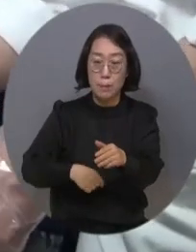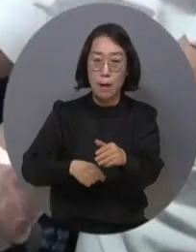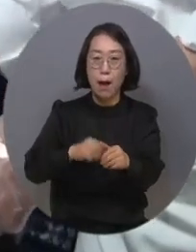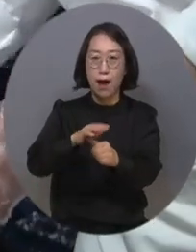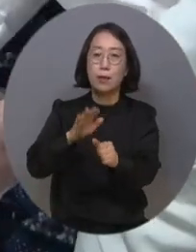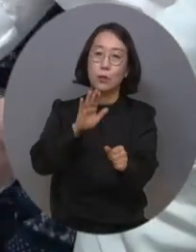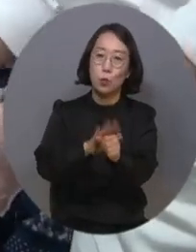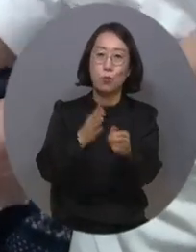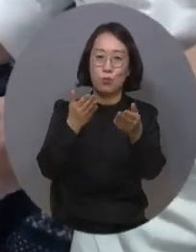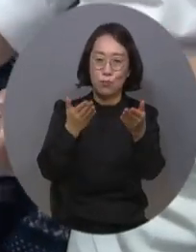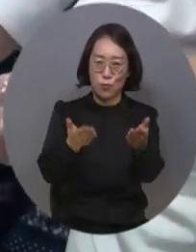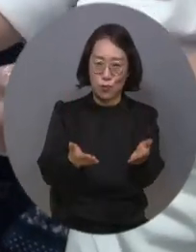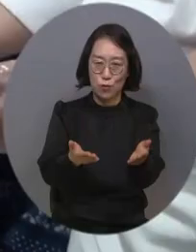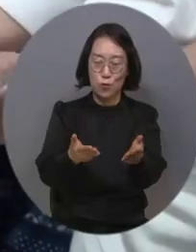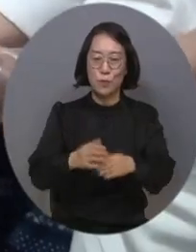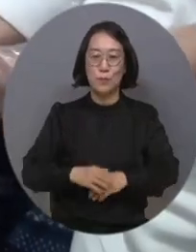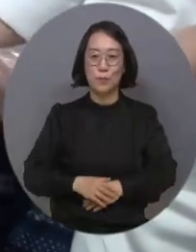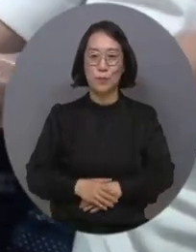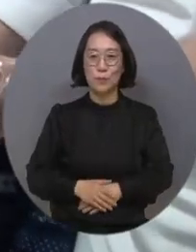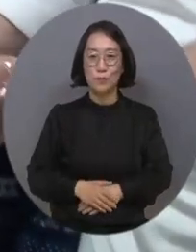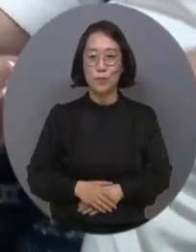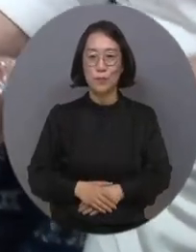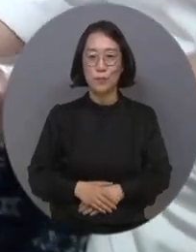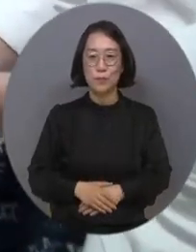시간이었습니다 복지tv 경기방송 정은선입니다